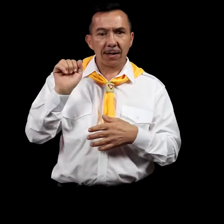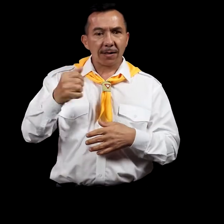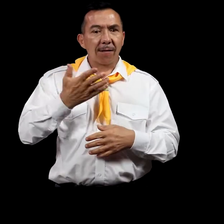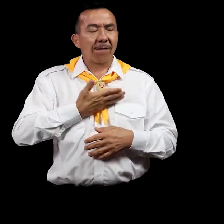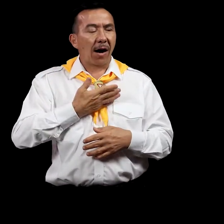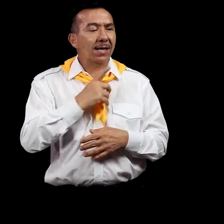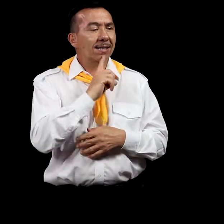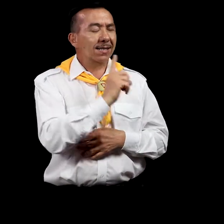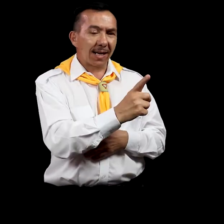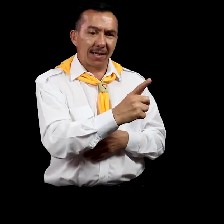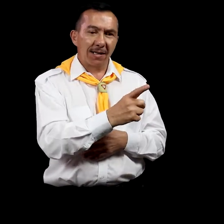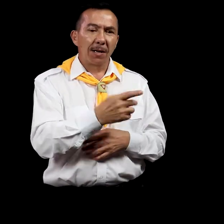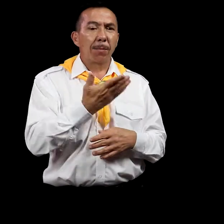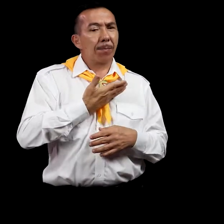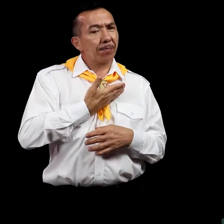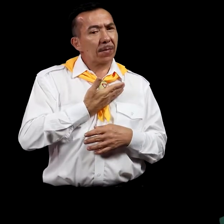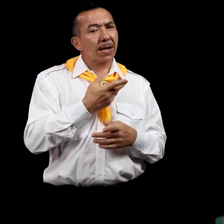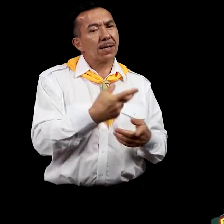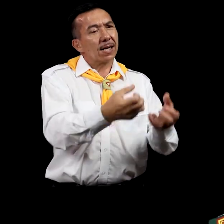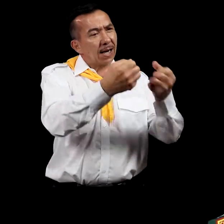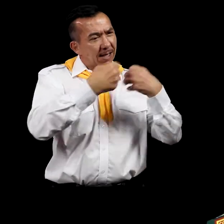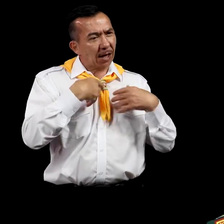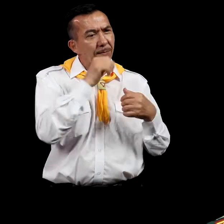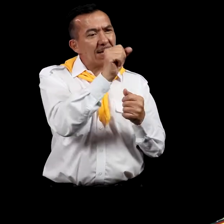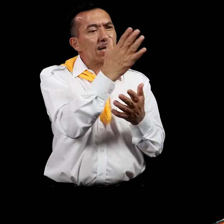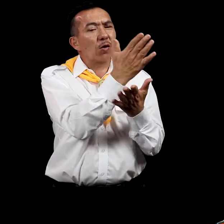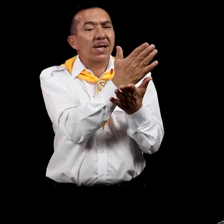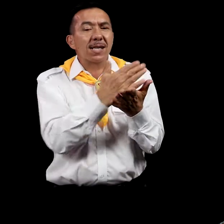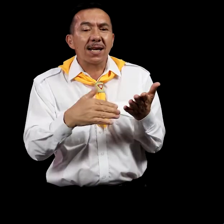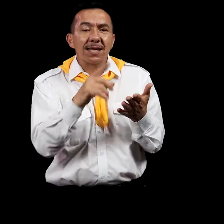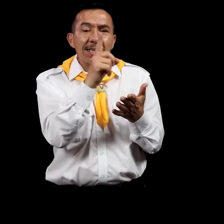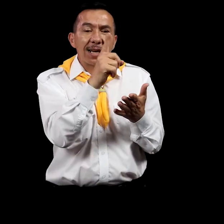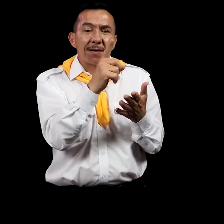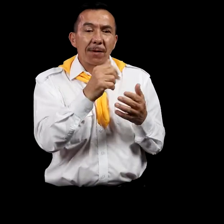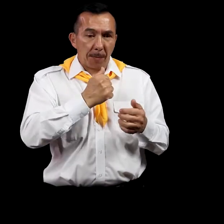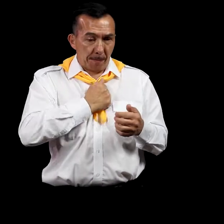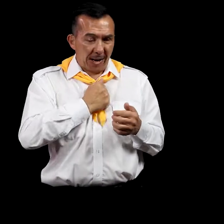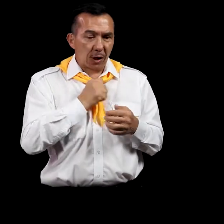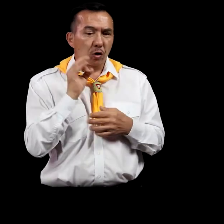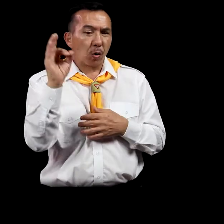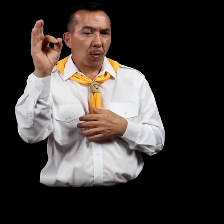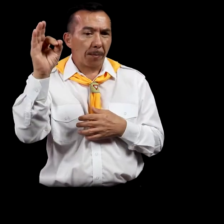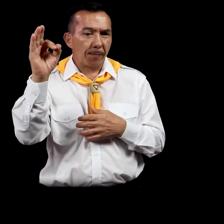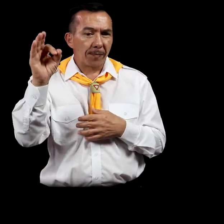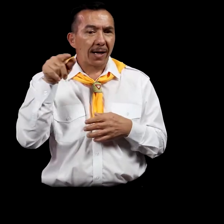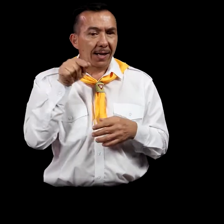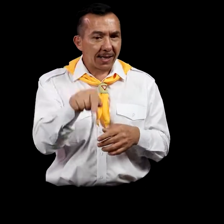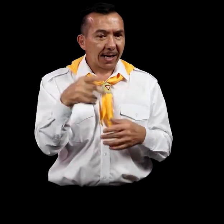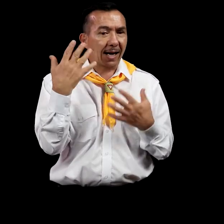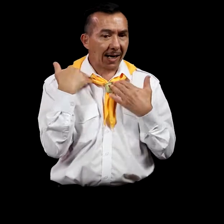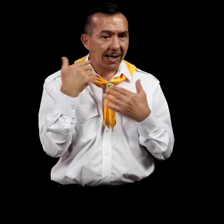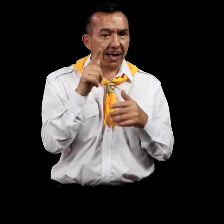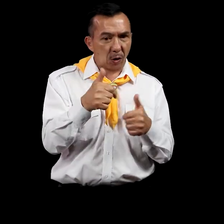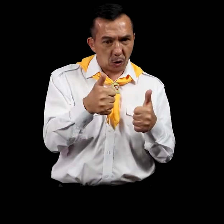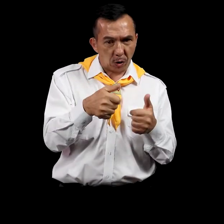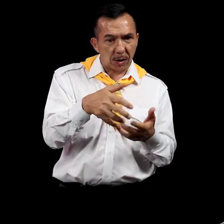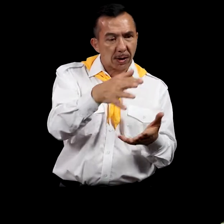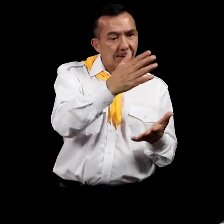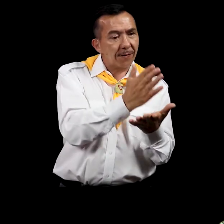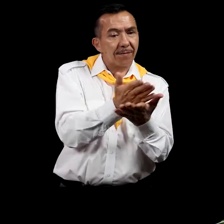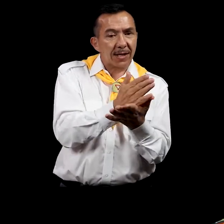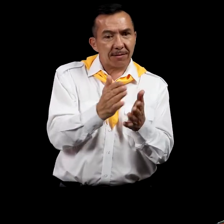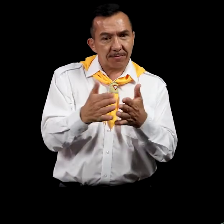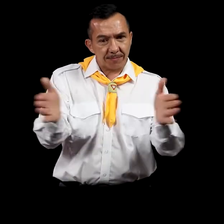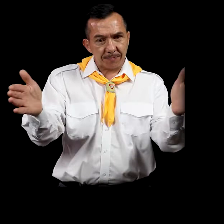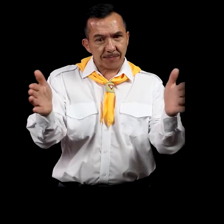sy vader gesê, Vader, gee my my deel van die eiendom wat my toekom. En hy het die goed tussen hulle